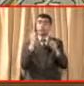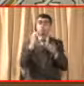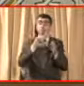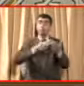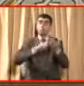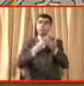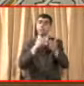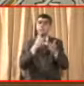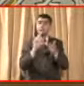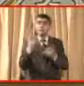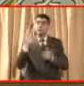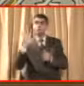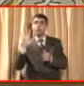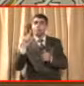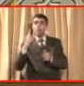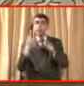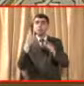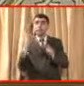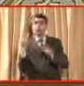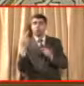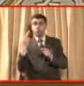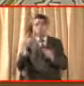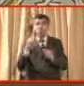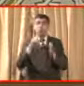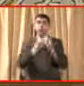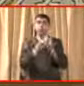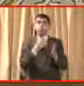يقضي بتغيير قانون رقم 05/12 المتعلق بتنظيم مهنة المرشد السياحي